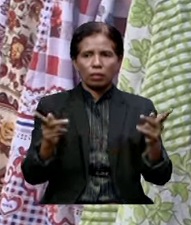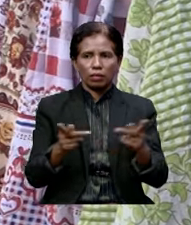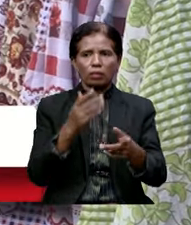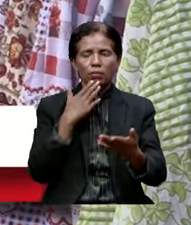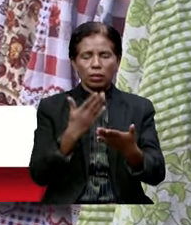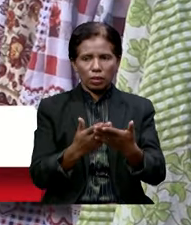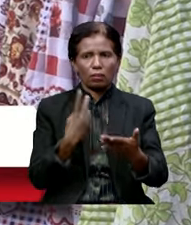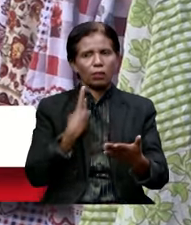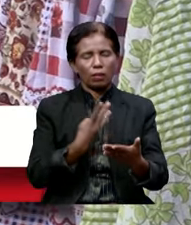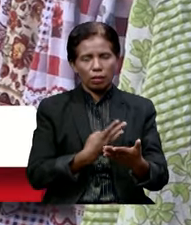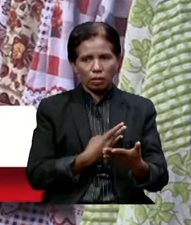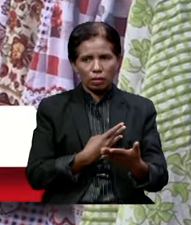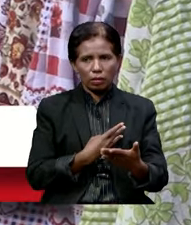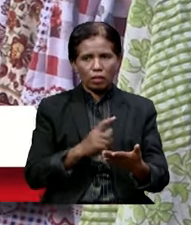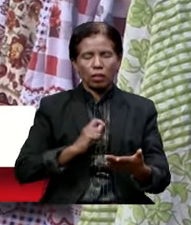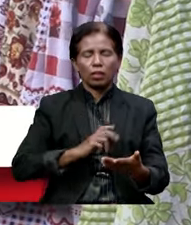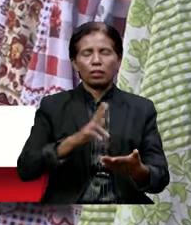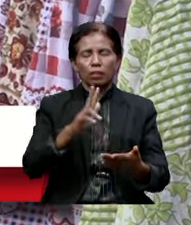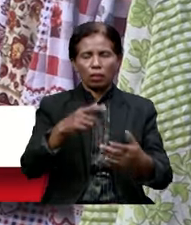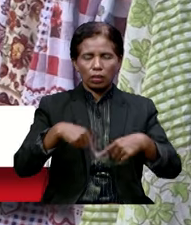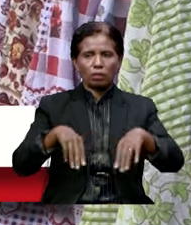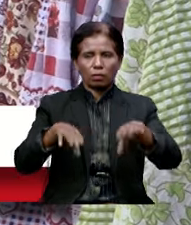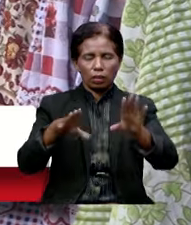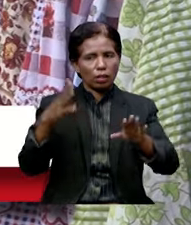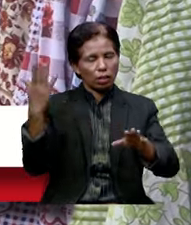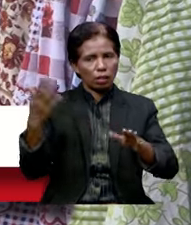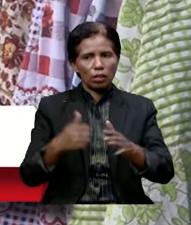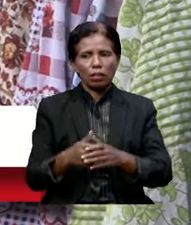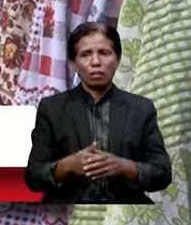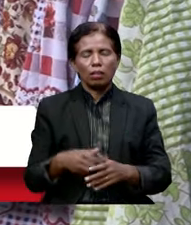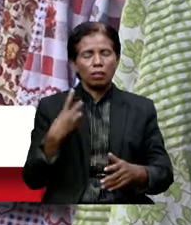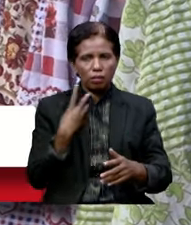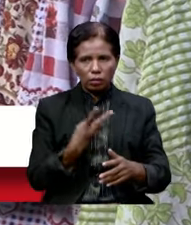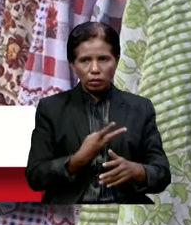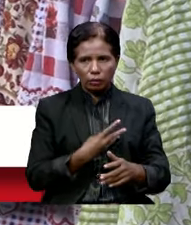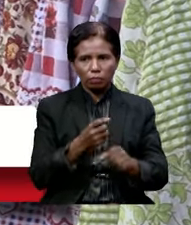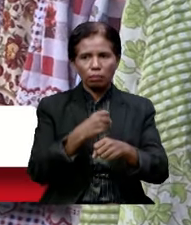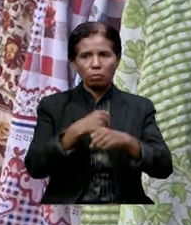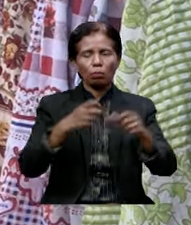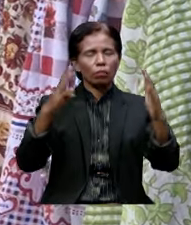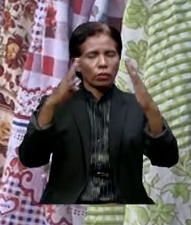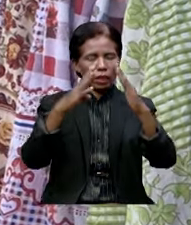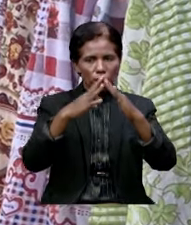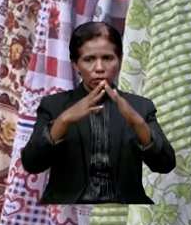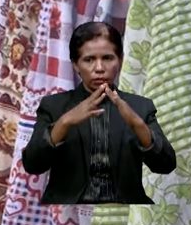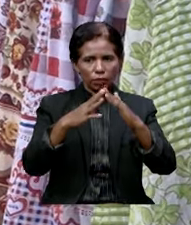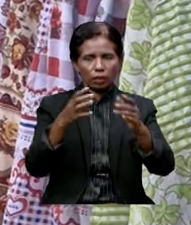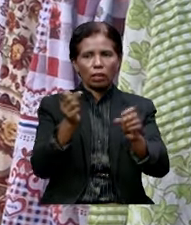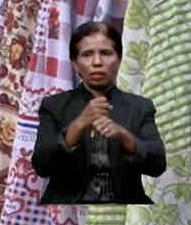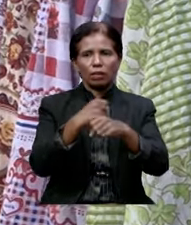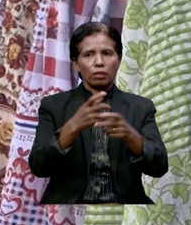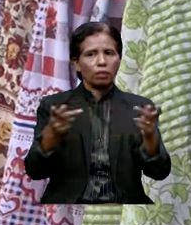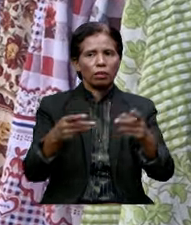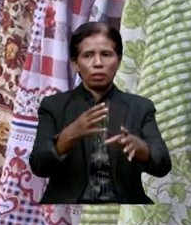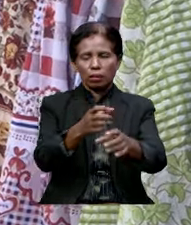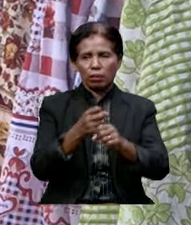siguru ba ami nebe mak Tasitolu at ba fane. Atu ba diam fale ami mak atu ba hal fale umaga. Hal fale fati melaya bahadau